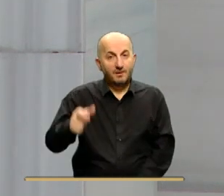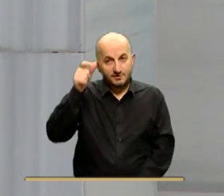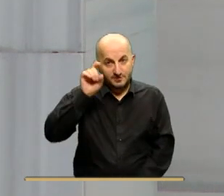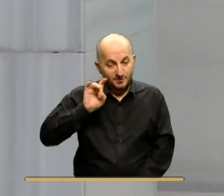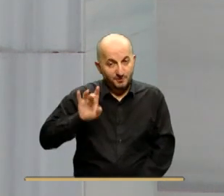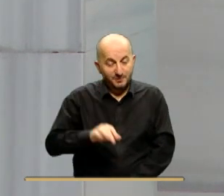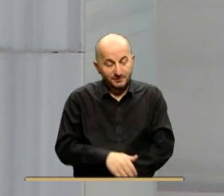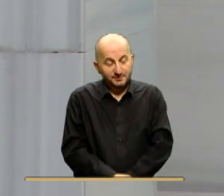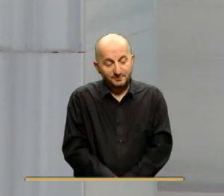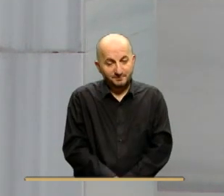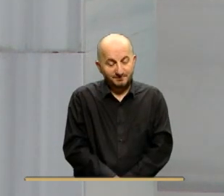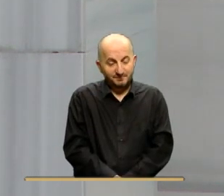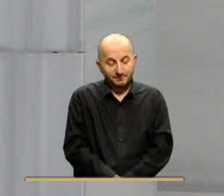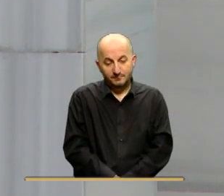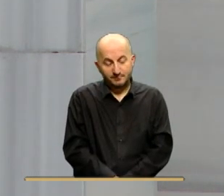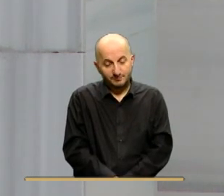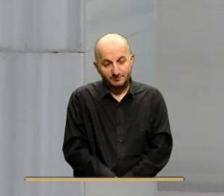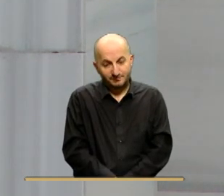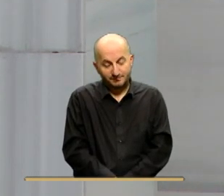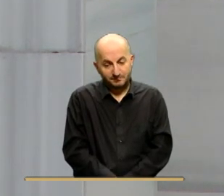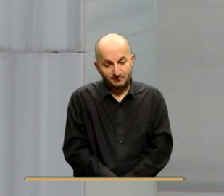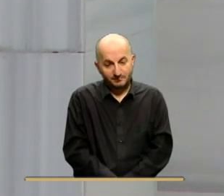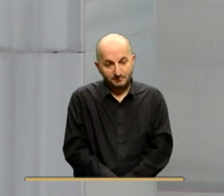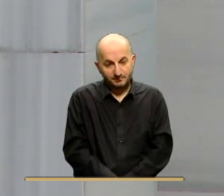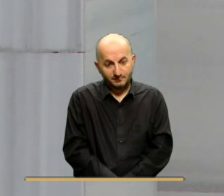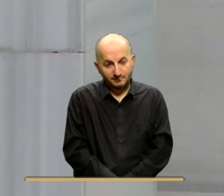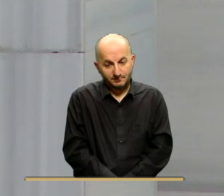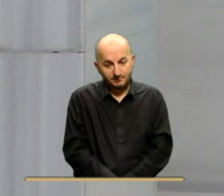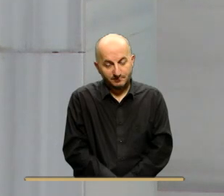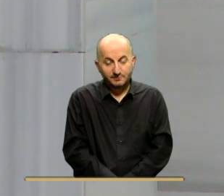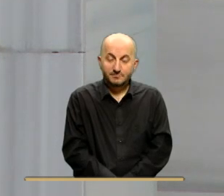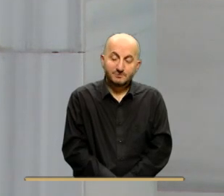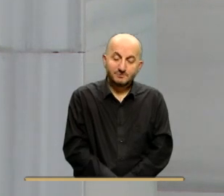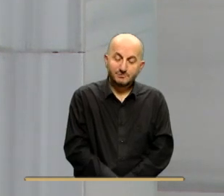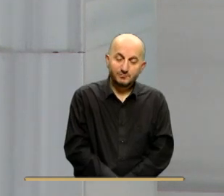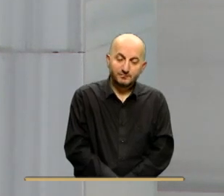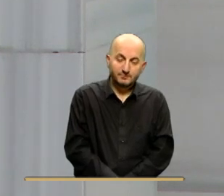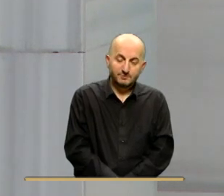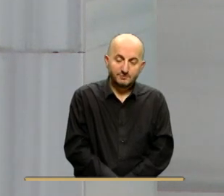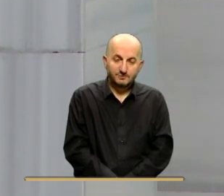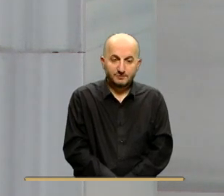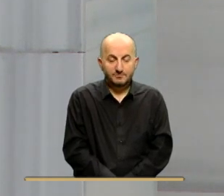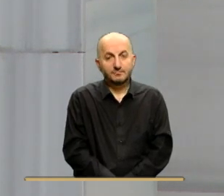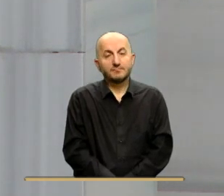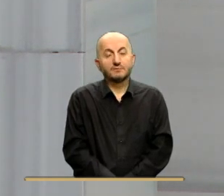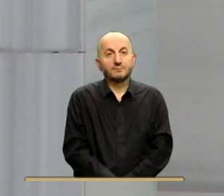Estağfirullah. وَتَعَاوَنُوا عَلَى الْبِرِّ وَالتَّقْوَى وَلَا تَعَاوَنُوا عَلَى الْاِثْمِ